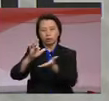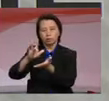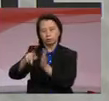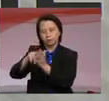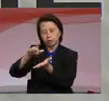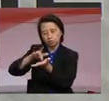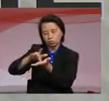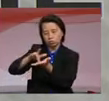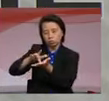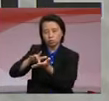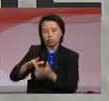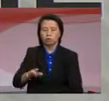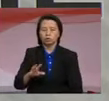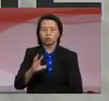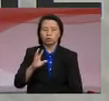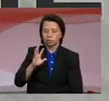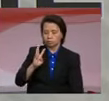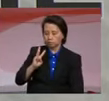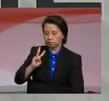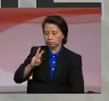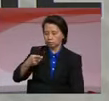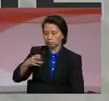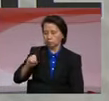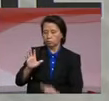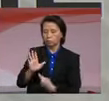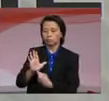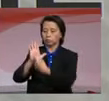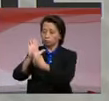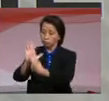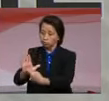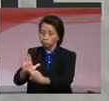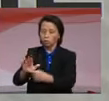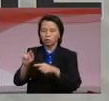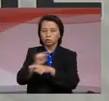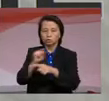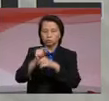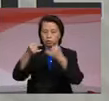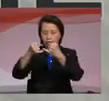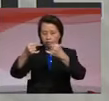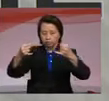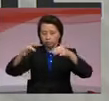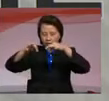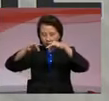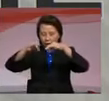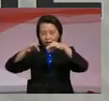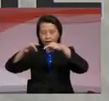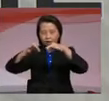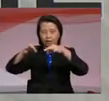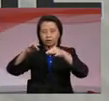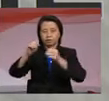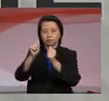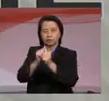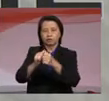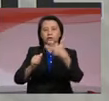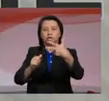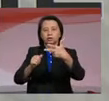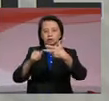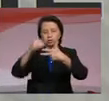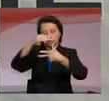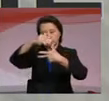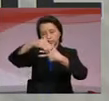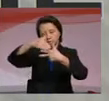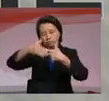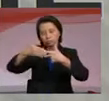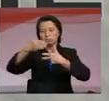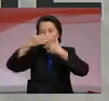mask, Pertubuhan Kesihatan Sedunia mengesyorkan penggunaan jenis fabrik atau kain dengan tiga lapisan